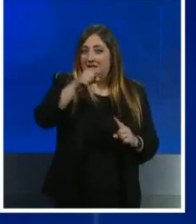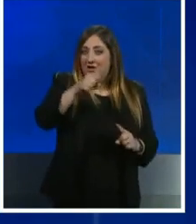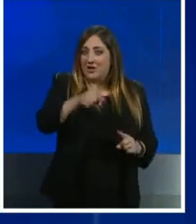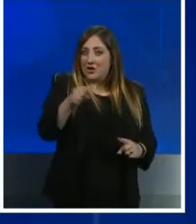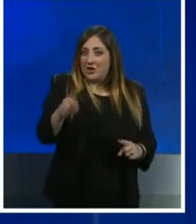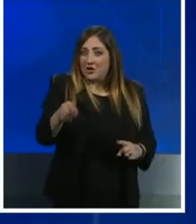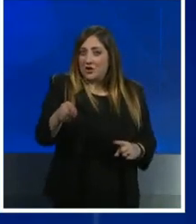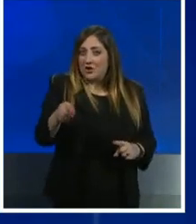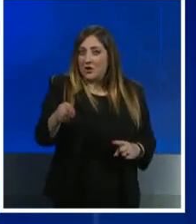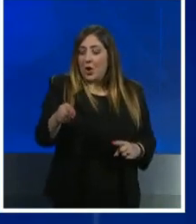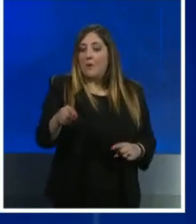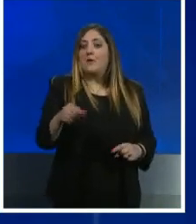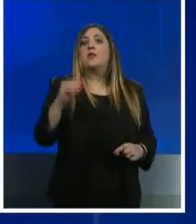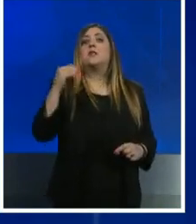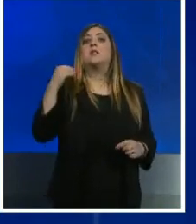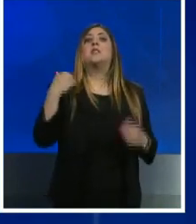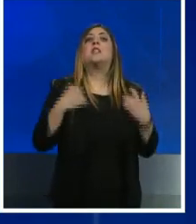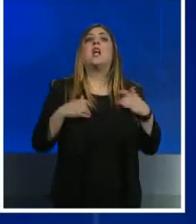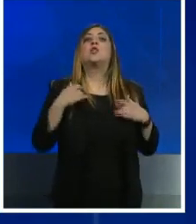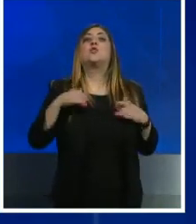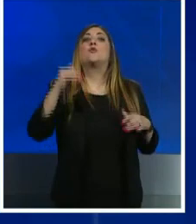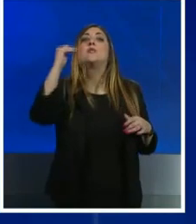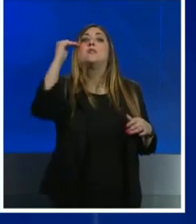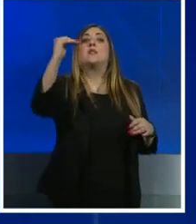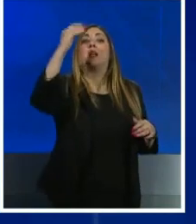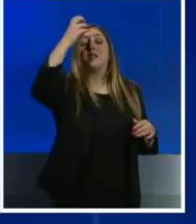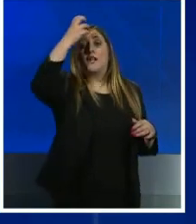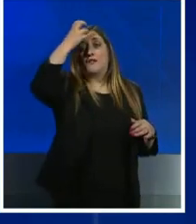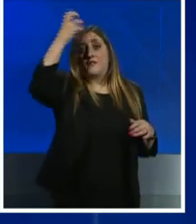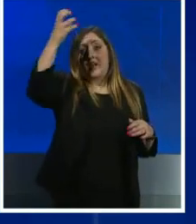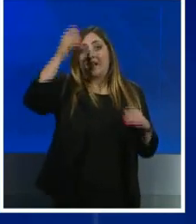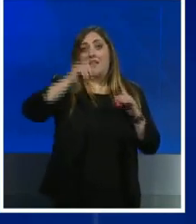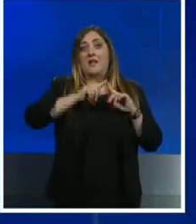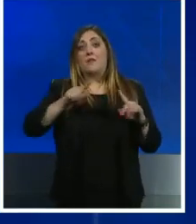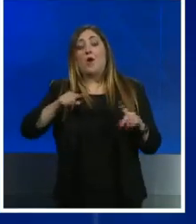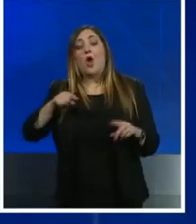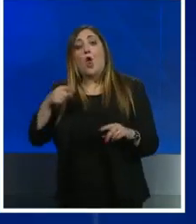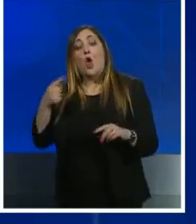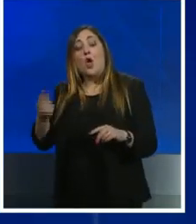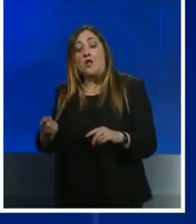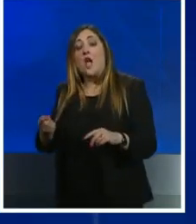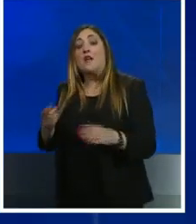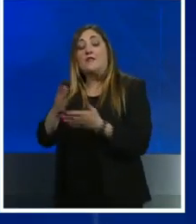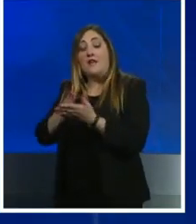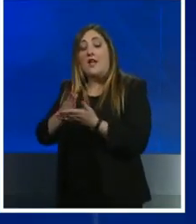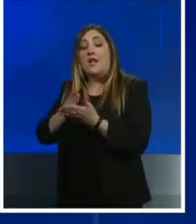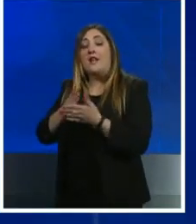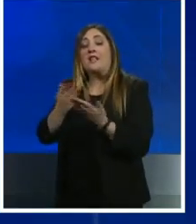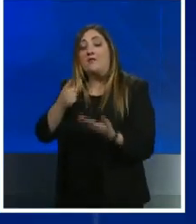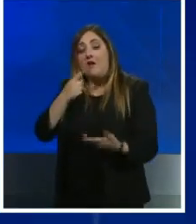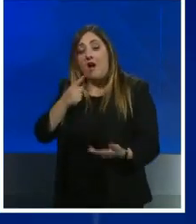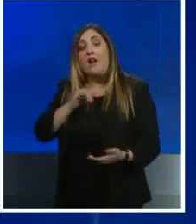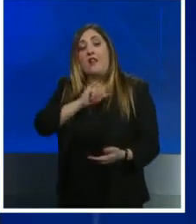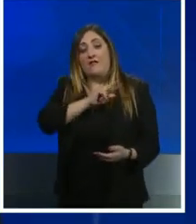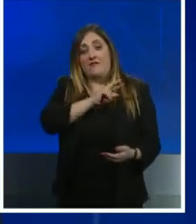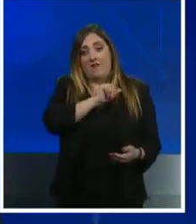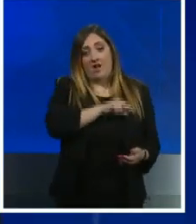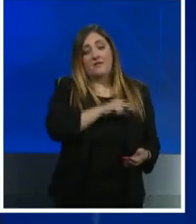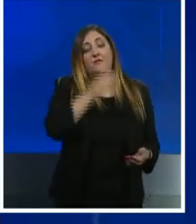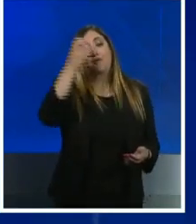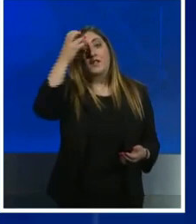jgħixu fi proprjetà tal-gvern. Imma l-oħrajn veru, kif qed jgħid Ivan, minħabba li l-gvern miexi